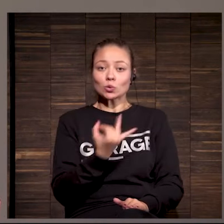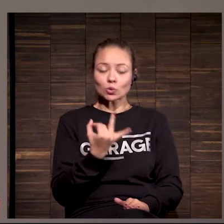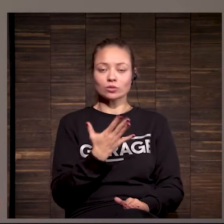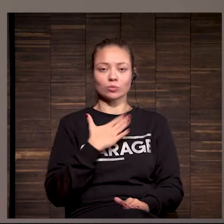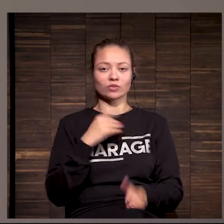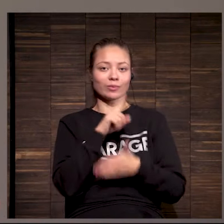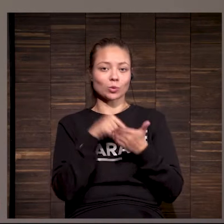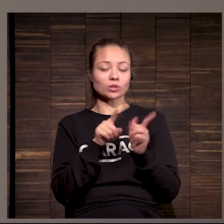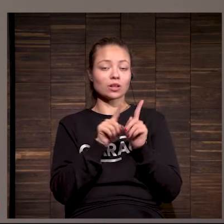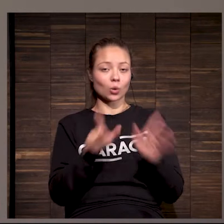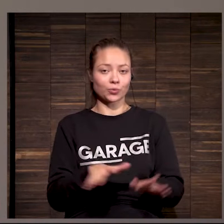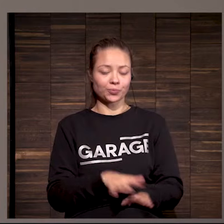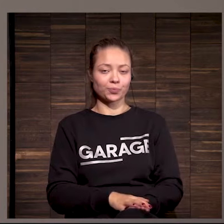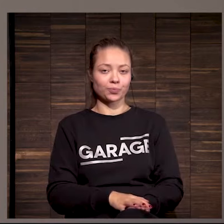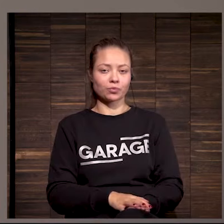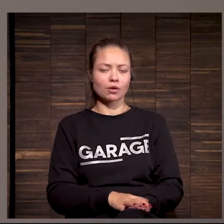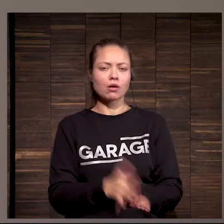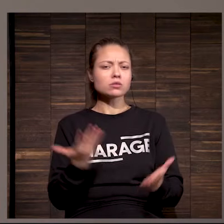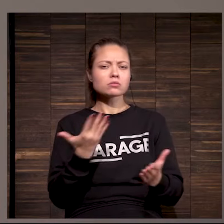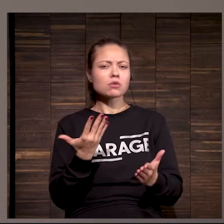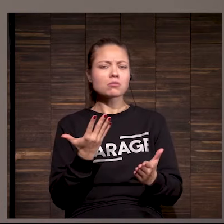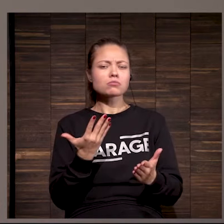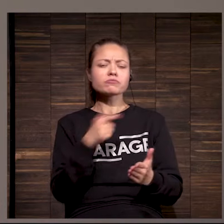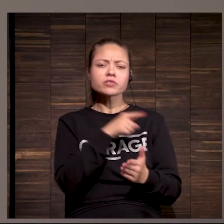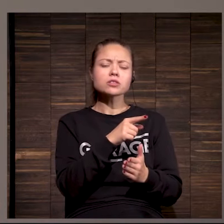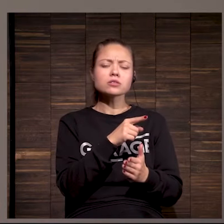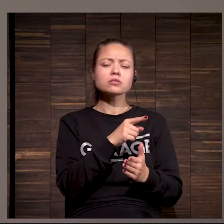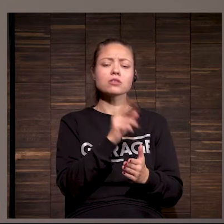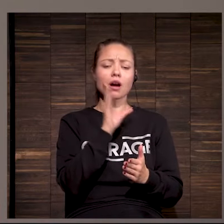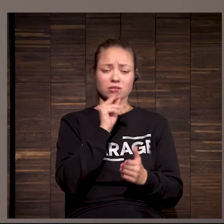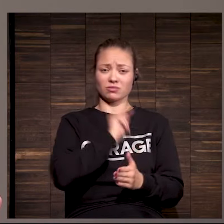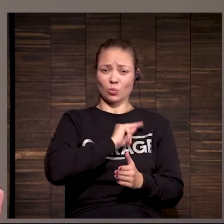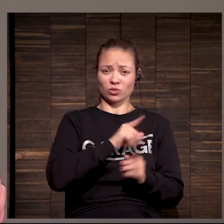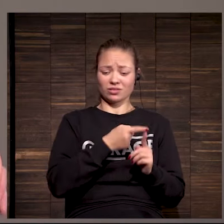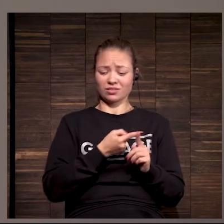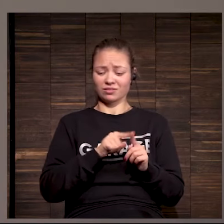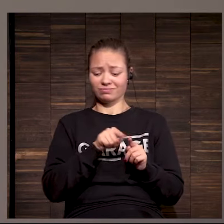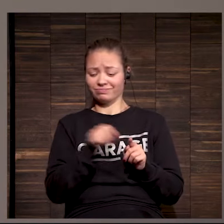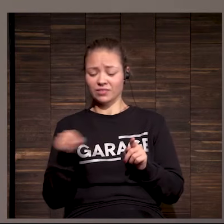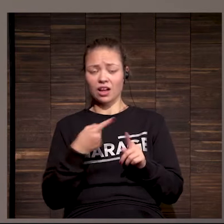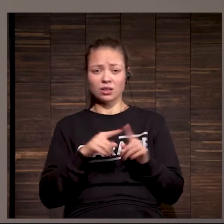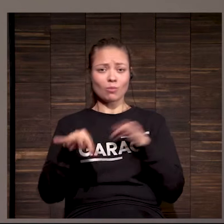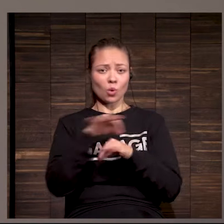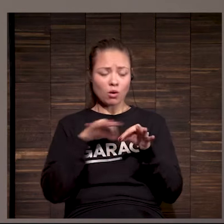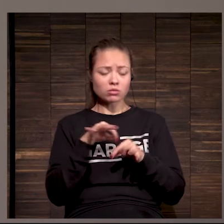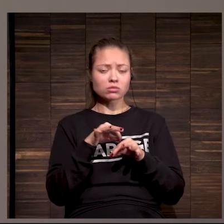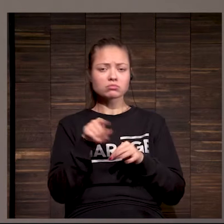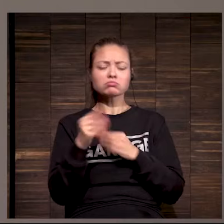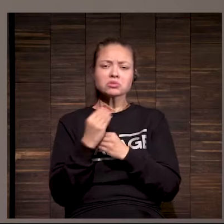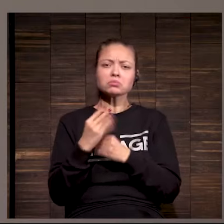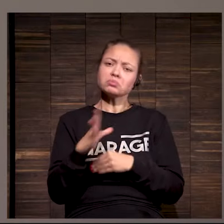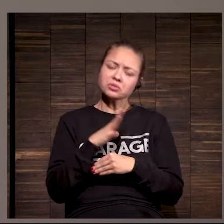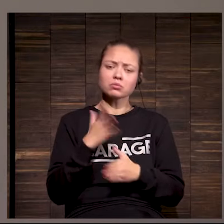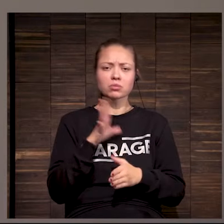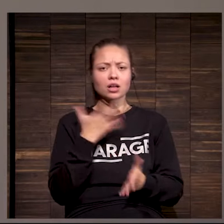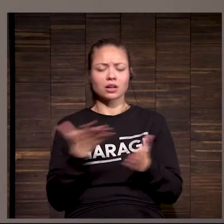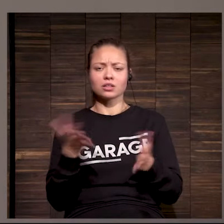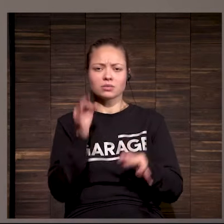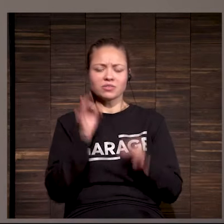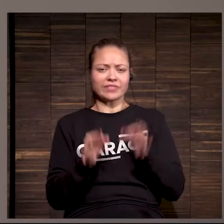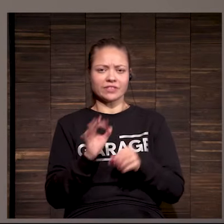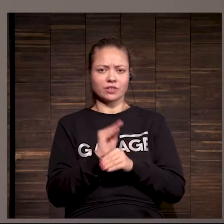вопрос от боя с какой критикой вы сталкивались работая над этим проектом и была ли какая-то справедливая критика